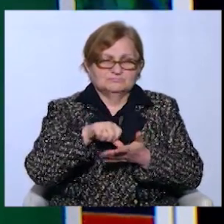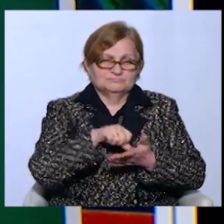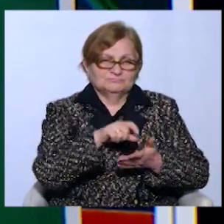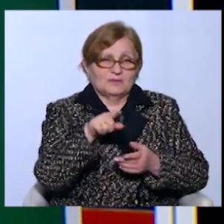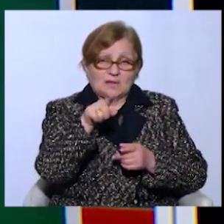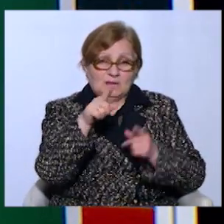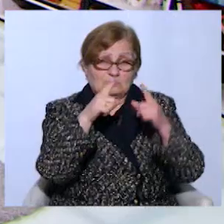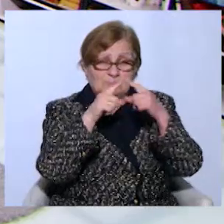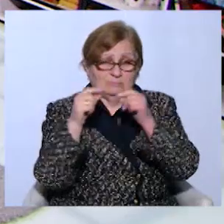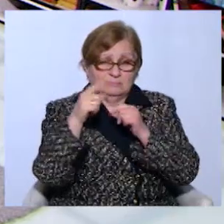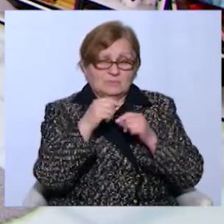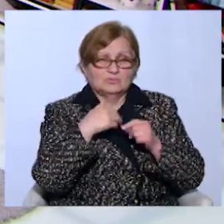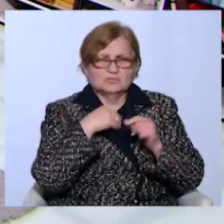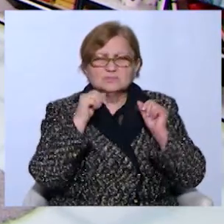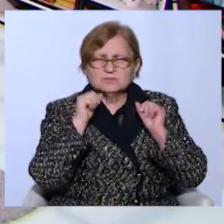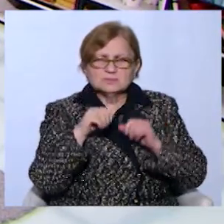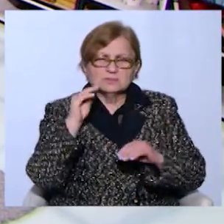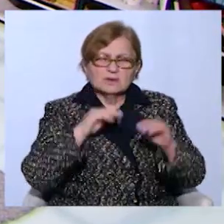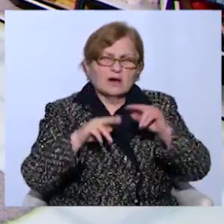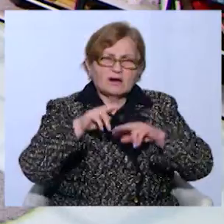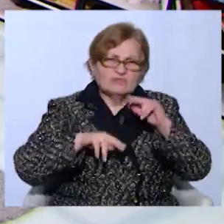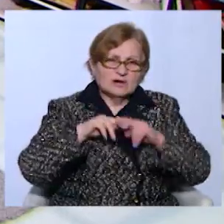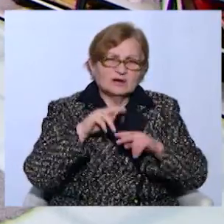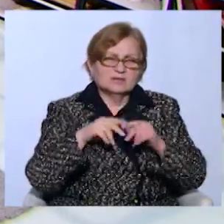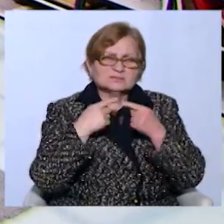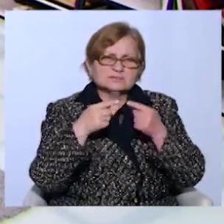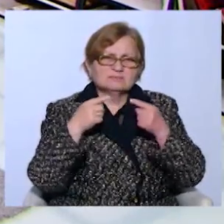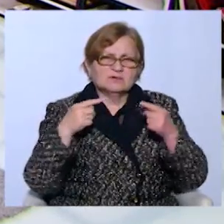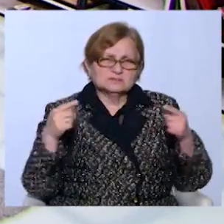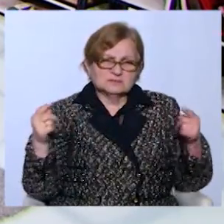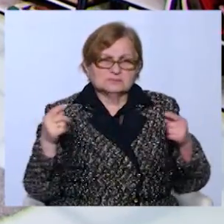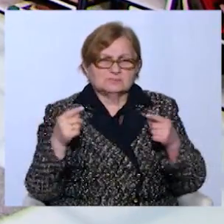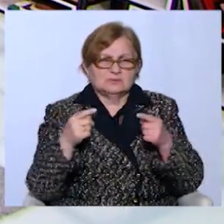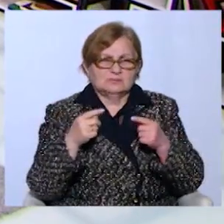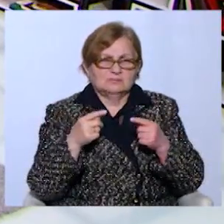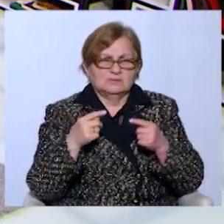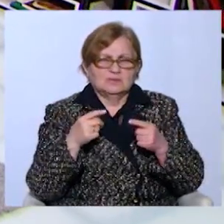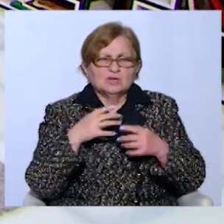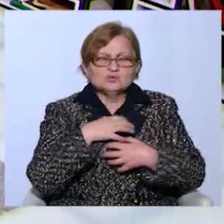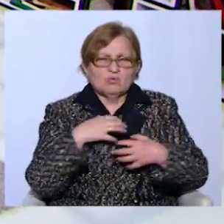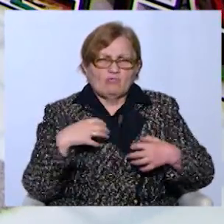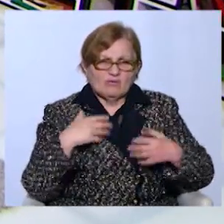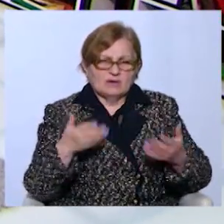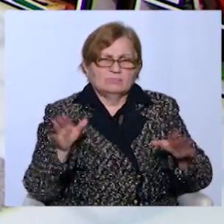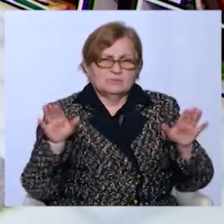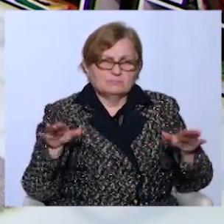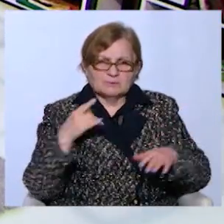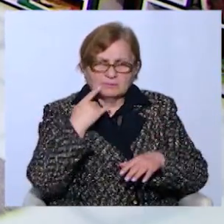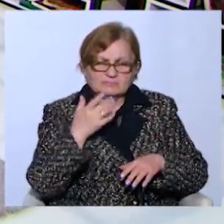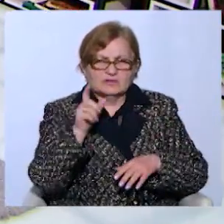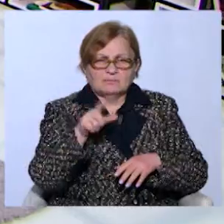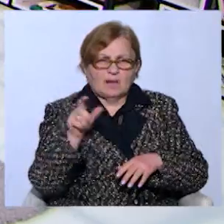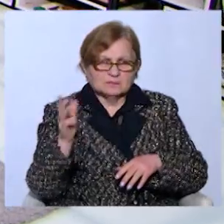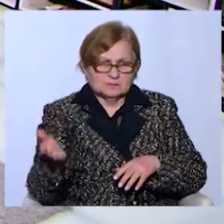ფიგურებით ჩვენ შეგვიძლია ავაწყოთ სხვადასხვა ცხოველები, ფრინველები,